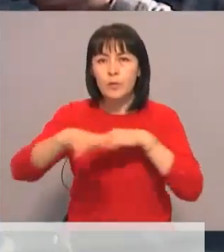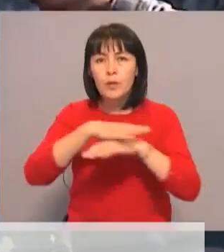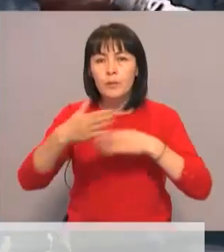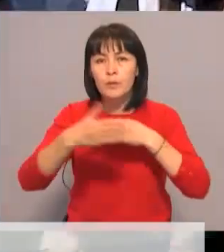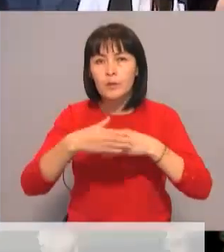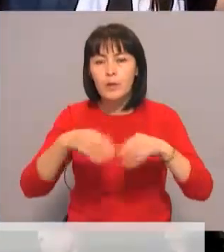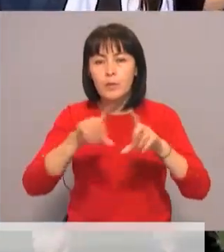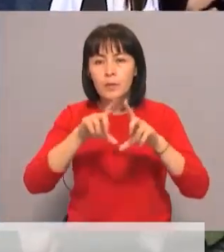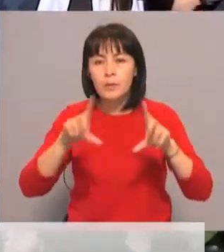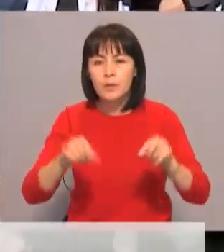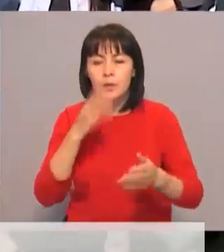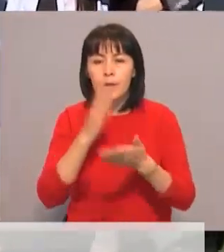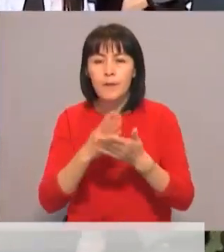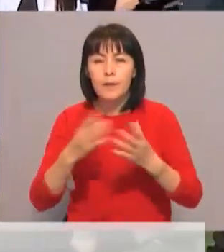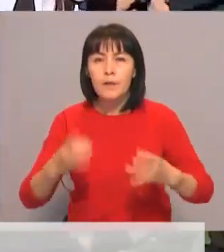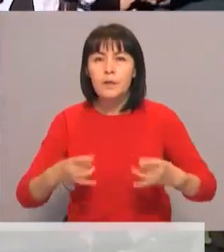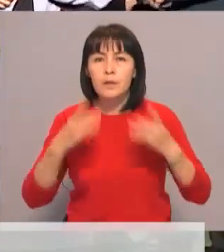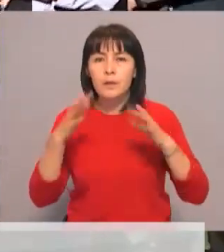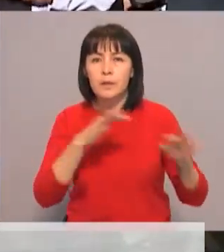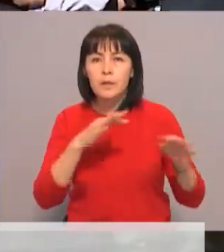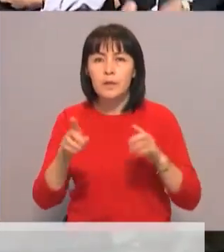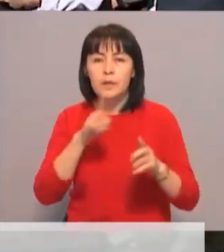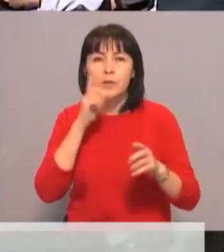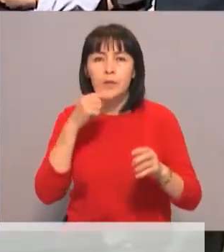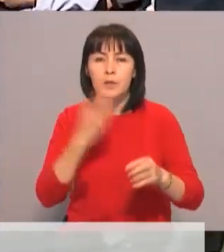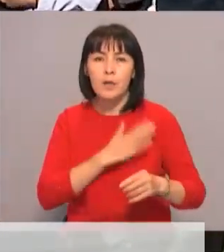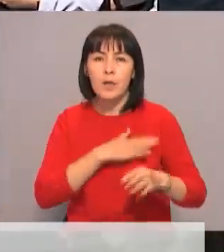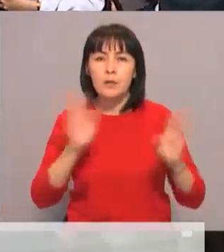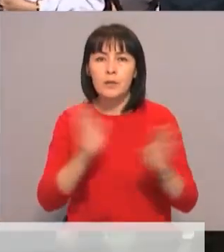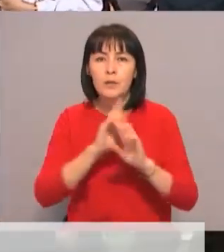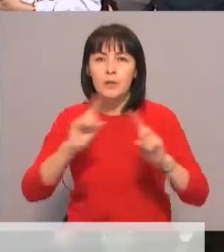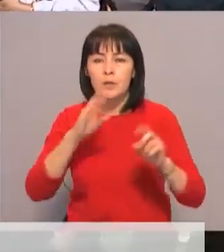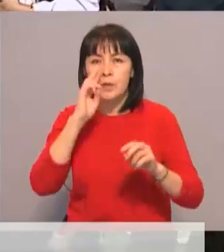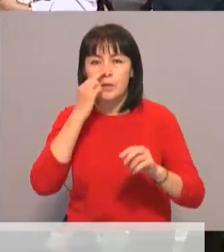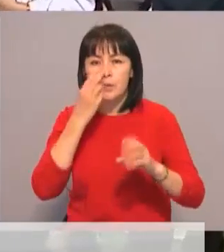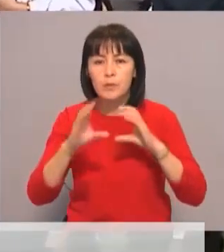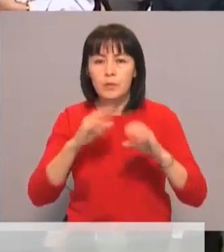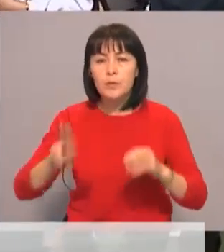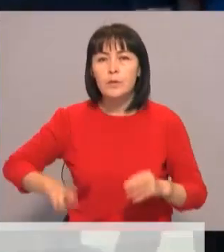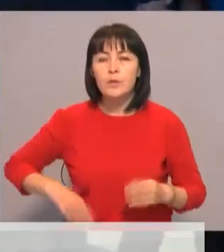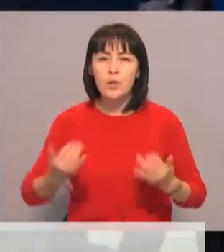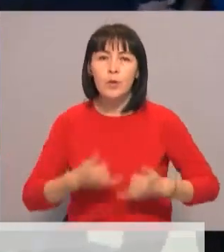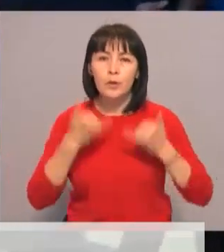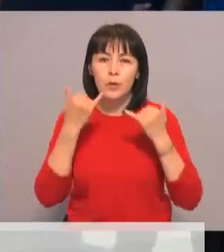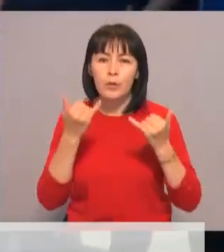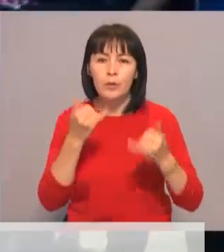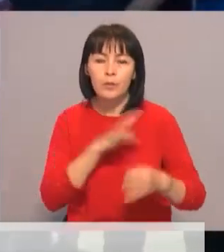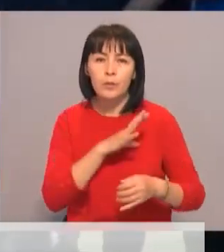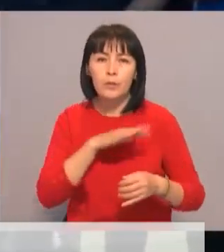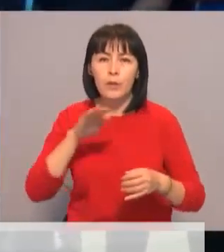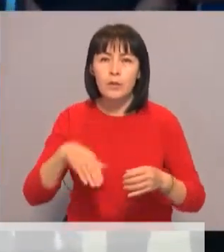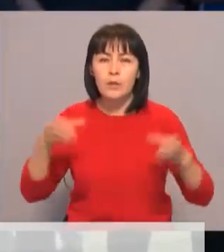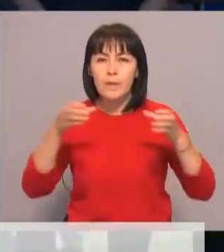залы да бар. Салтанатты шара студенттер сап түзеп әндұран шырқалып Шымкент университетінің ректоры құттықтау тілегін айтты.